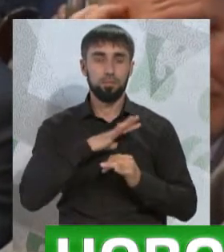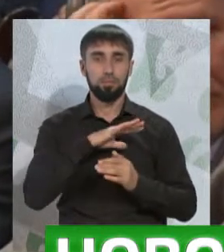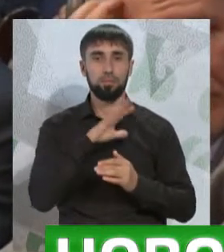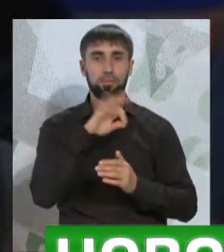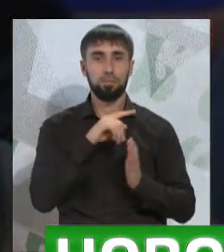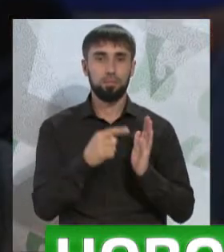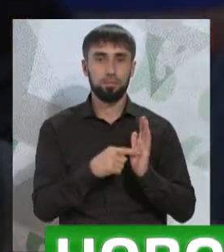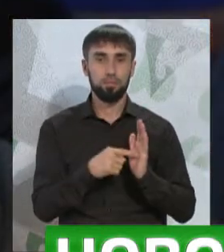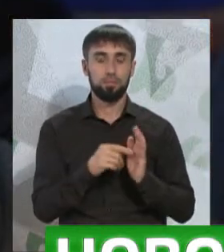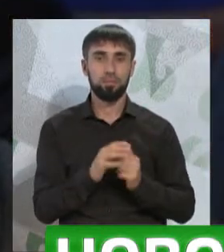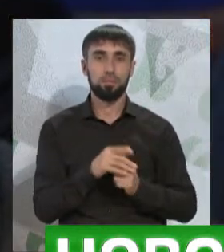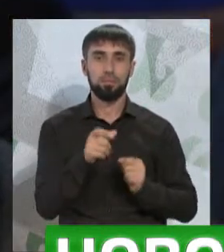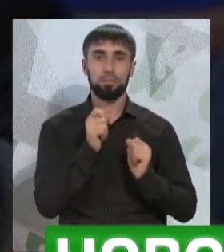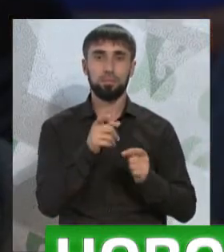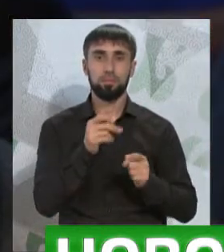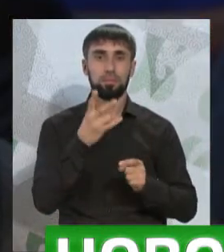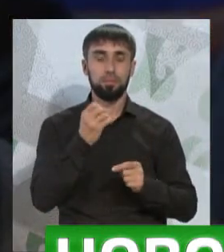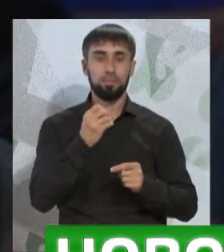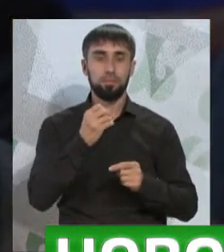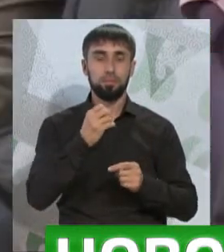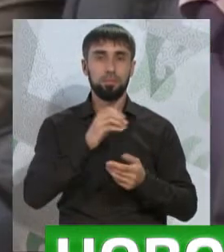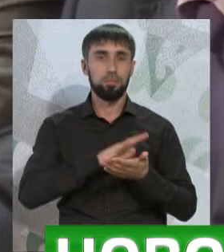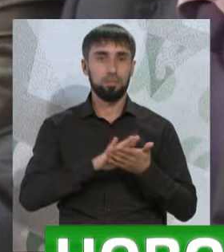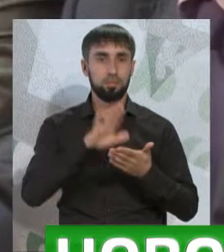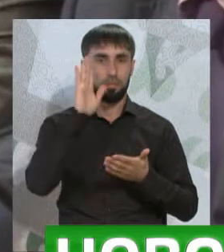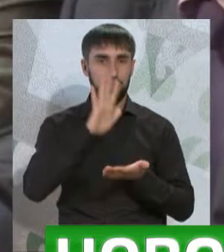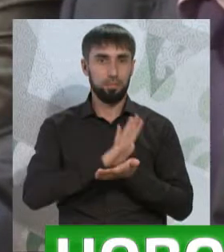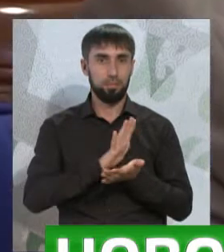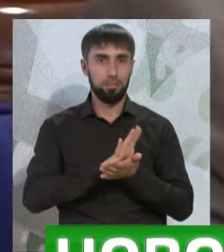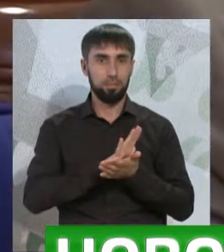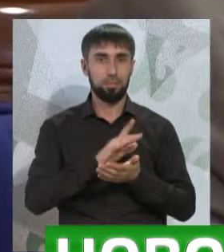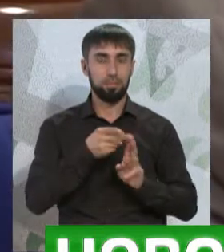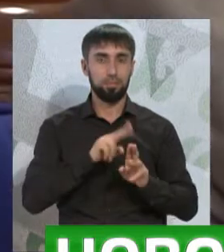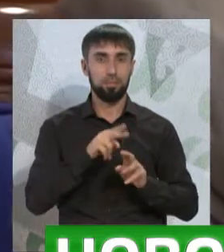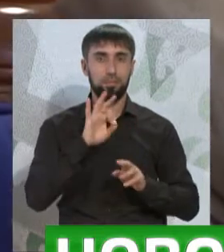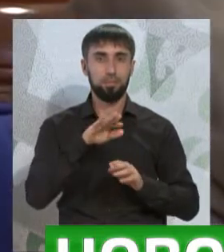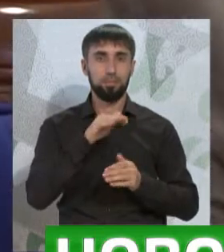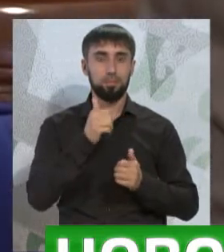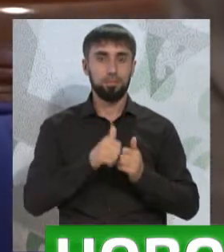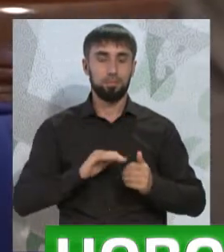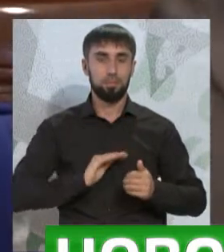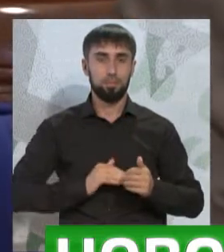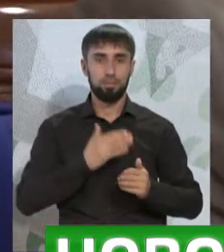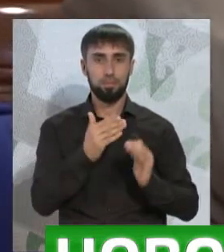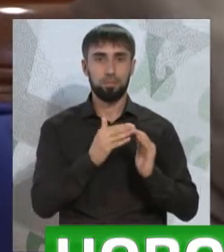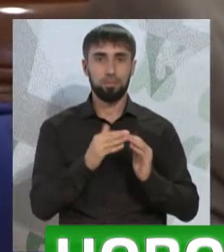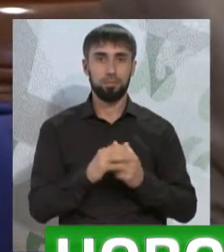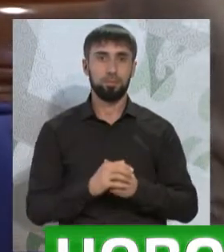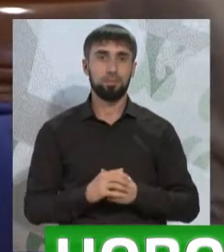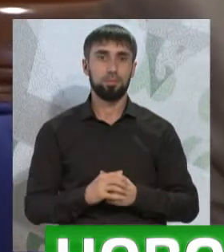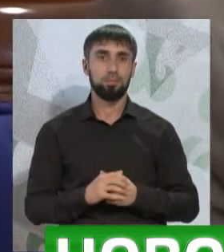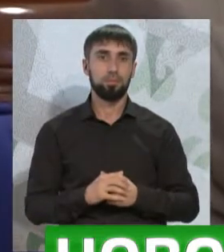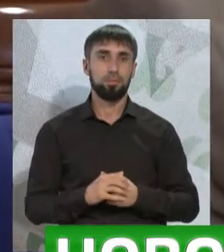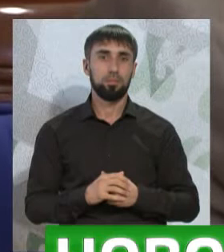вопрос пресечения сброса неочищенных сточных вод от частных домовладений. Все необходимые работы по подготовке и реализации данного мероприятия нами